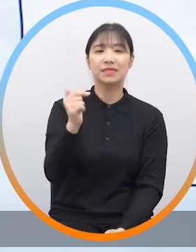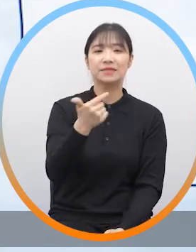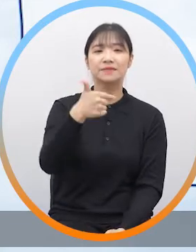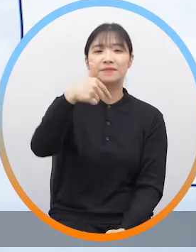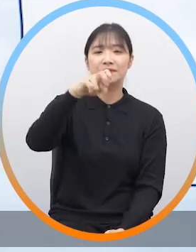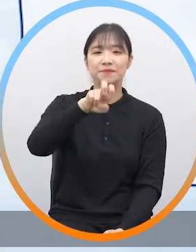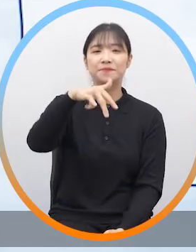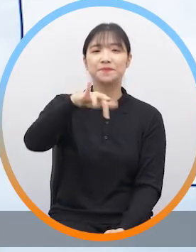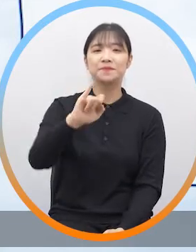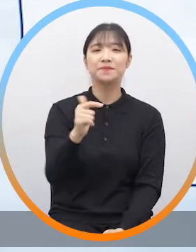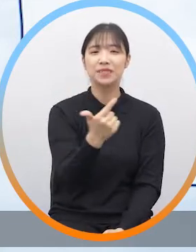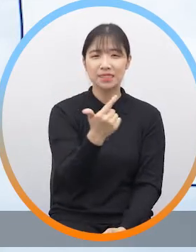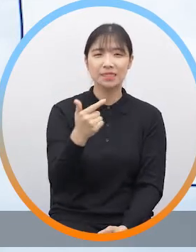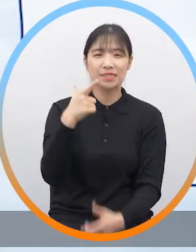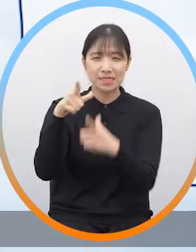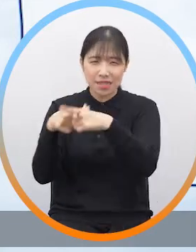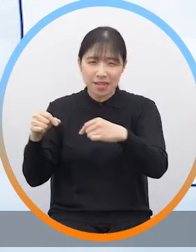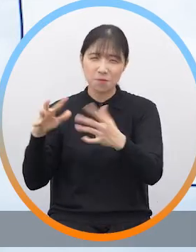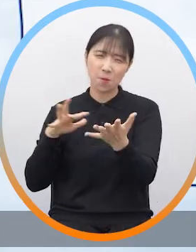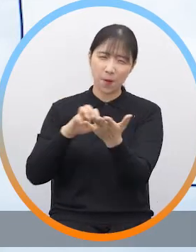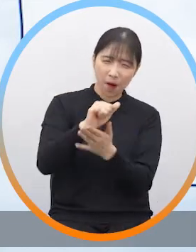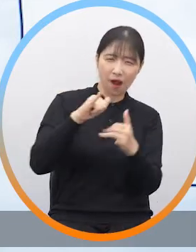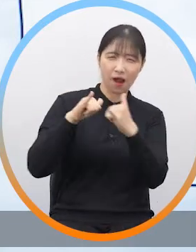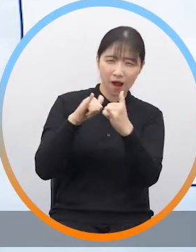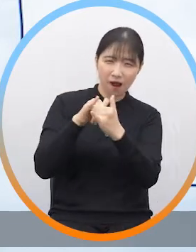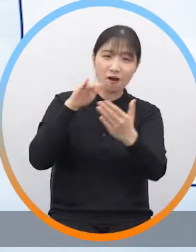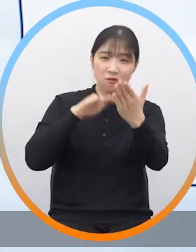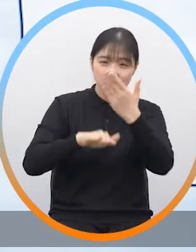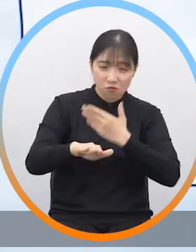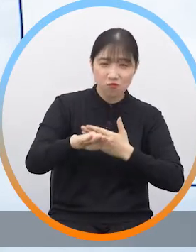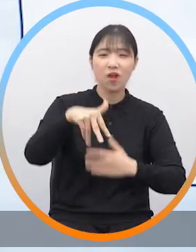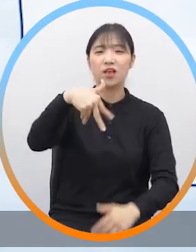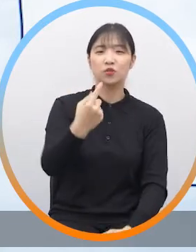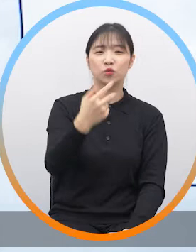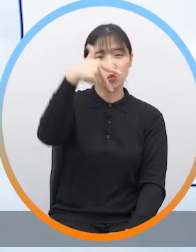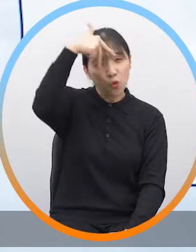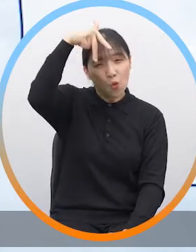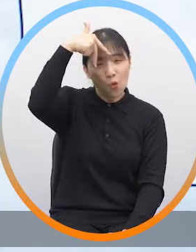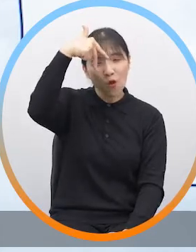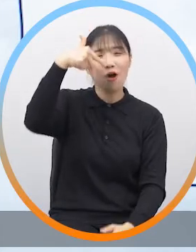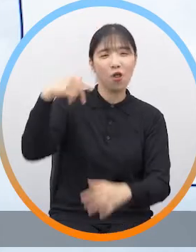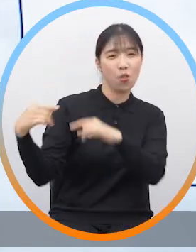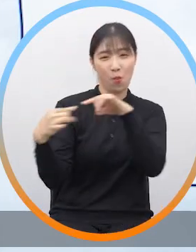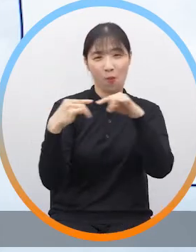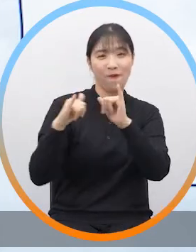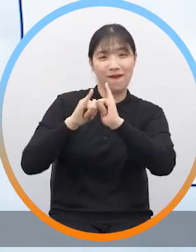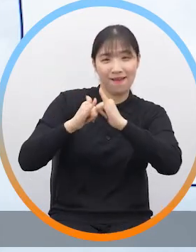임진왜란 이후 조선 통신사가 일본을 왕래했죠. 그때에